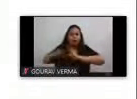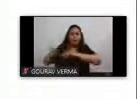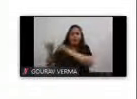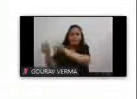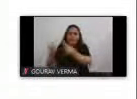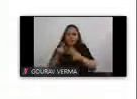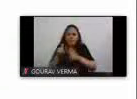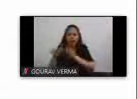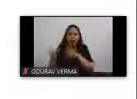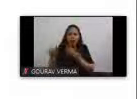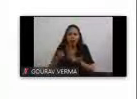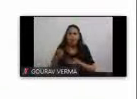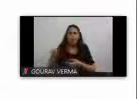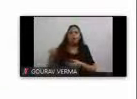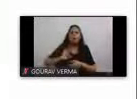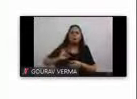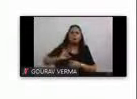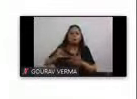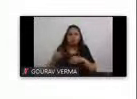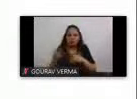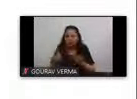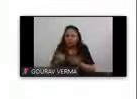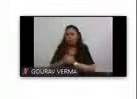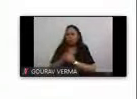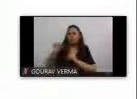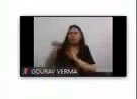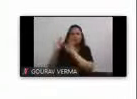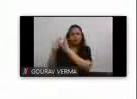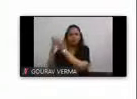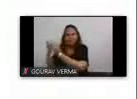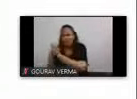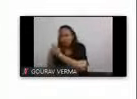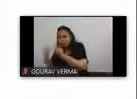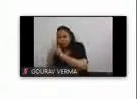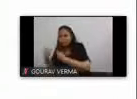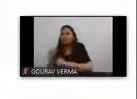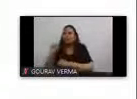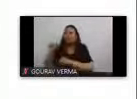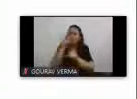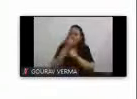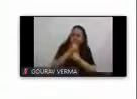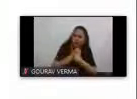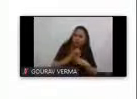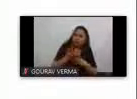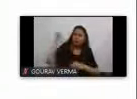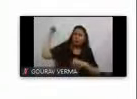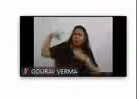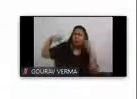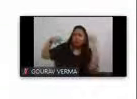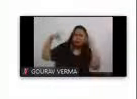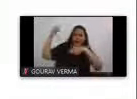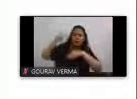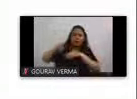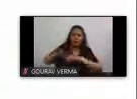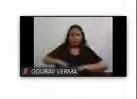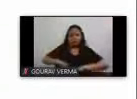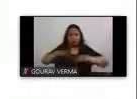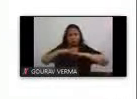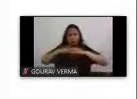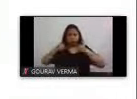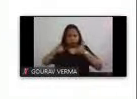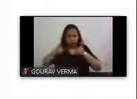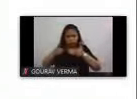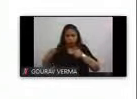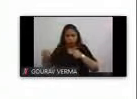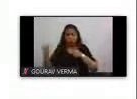playing, talk to family members, teachers, therapists, light perception है या नहीं, absence, light देख रहे